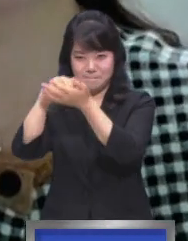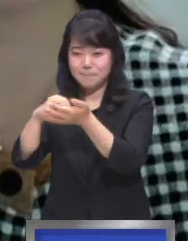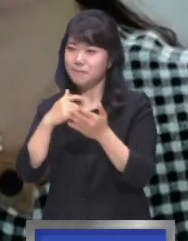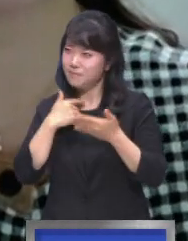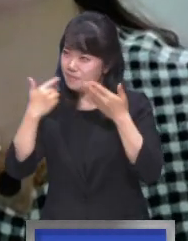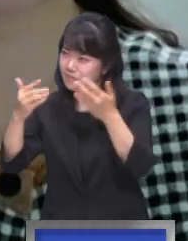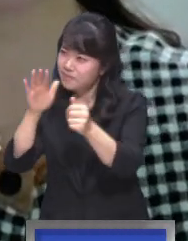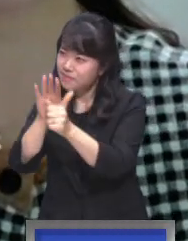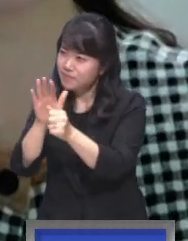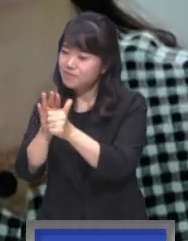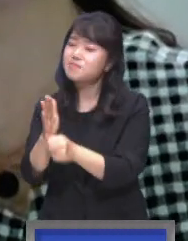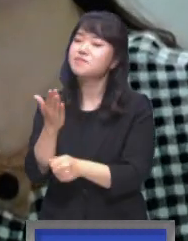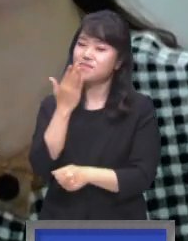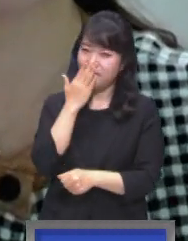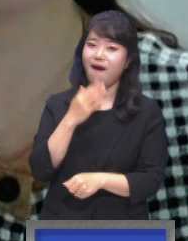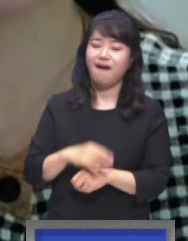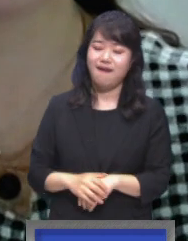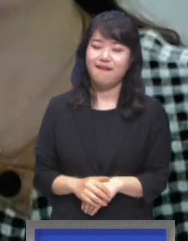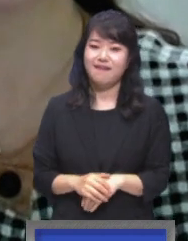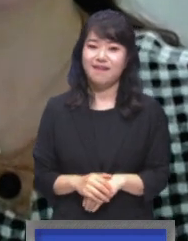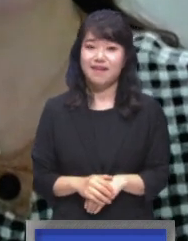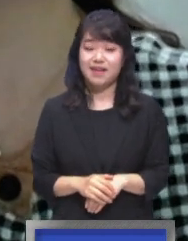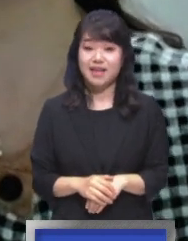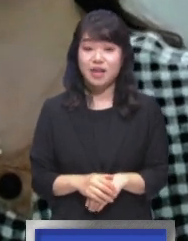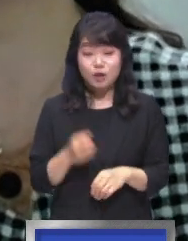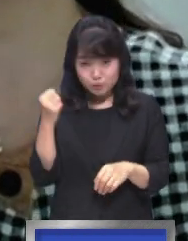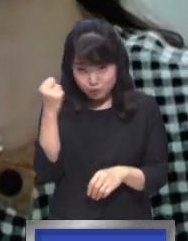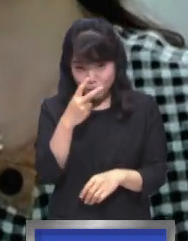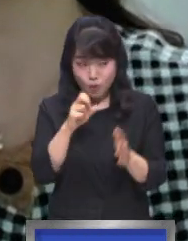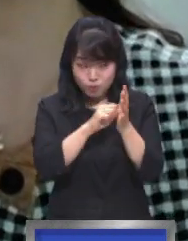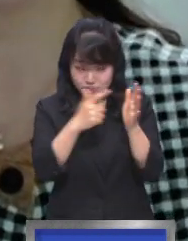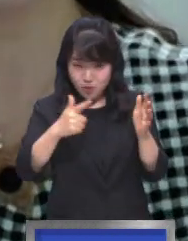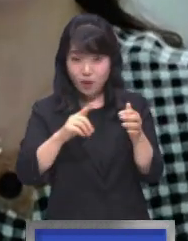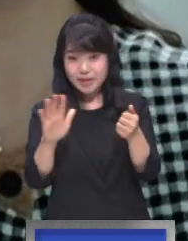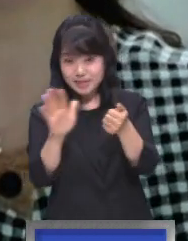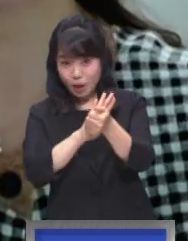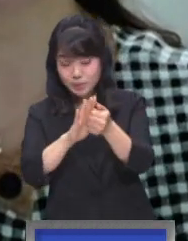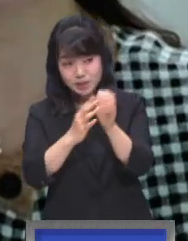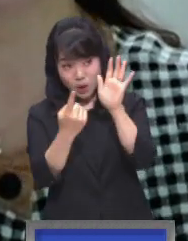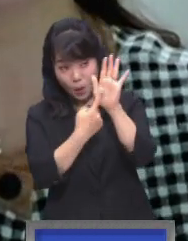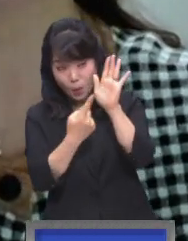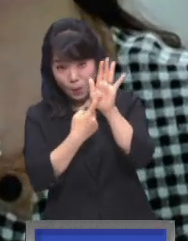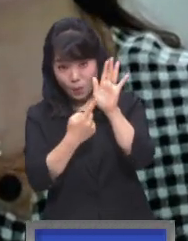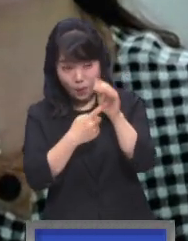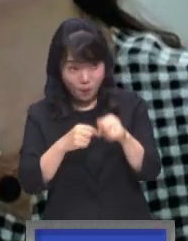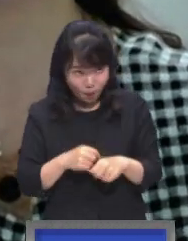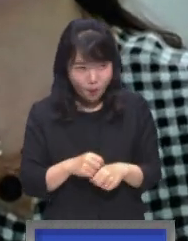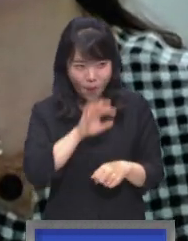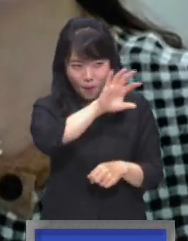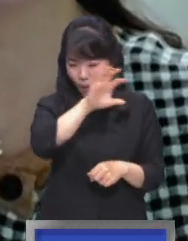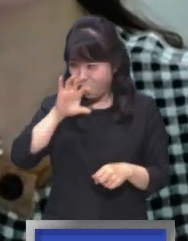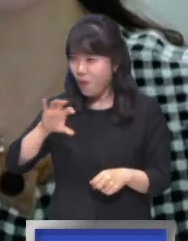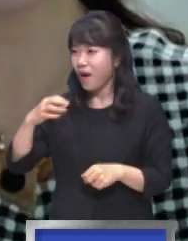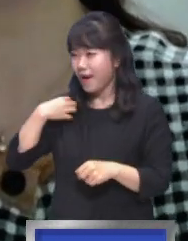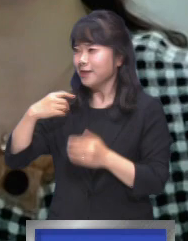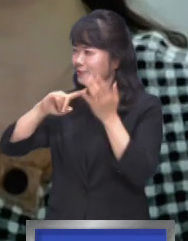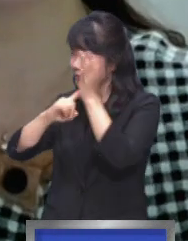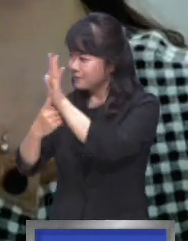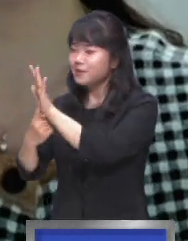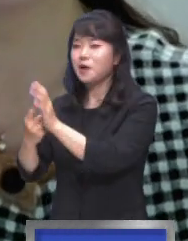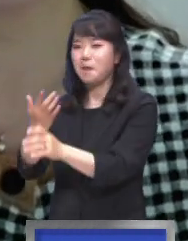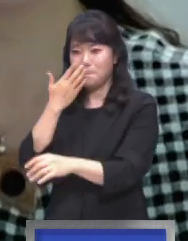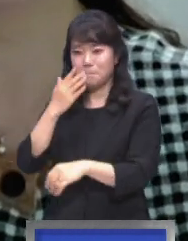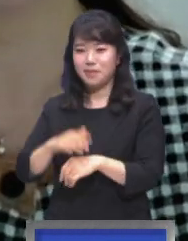할수 있을 것 같다라는 생각도 해봤습니다. 또 제품이나 서비스를 홍보하는 것도 있을 수 있겠는데요.